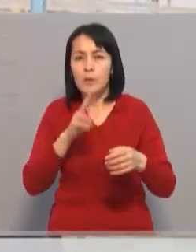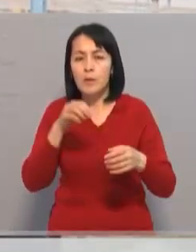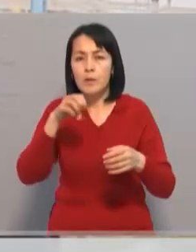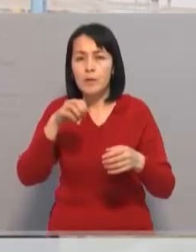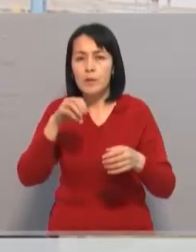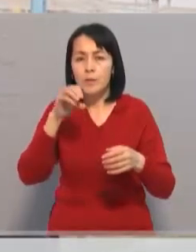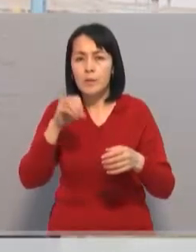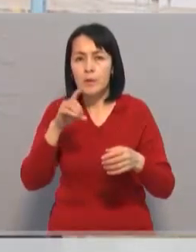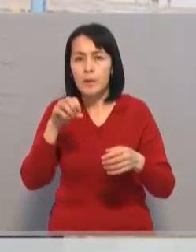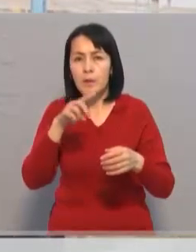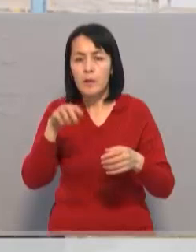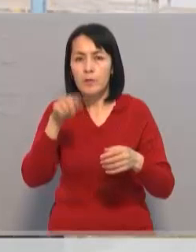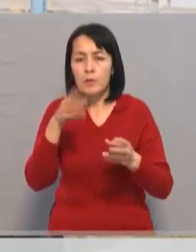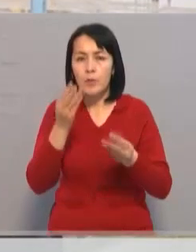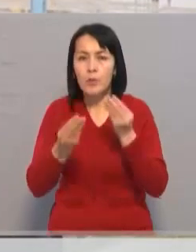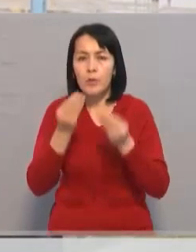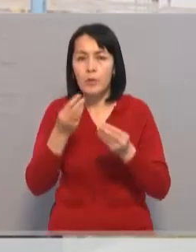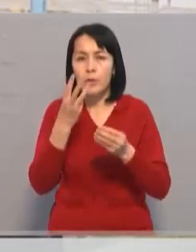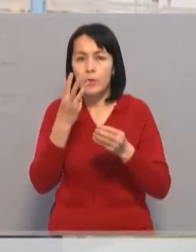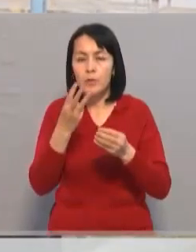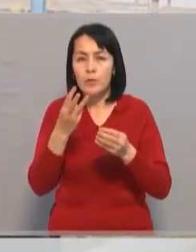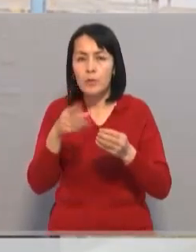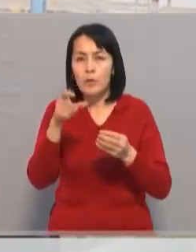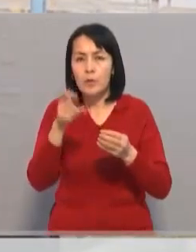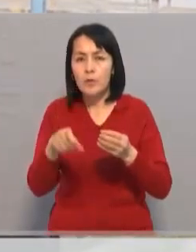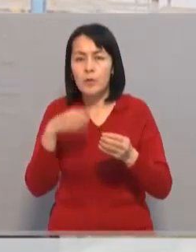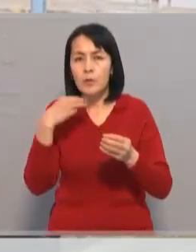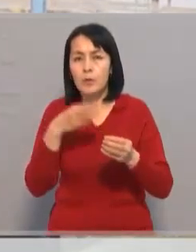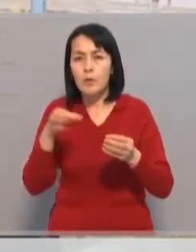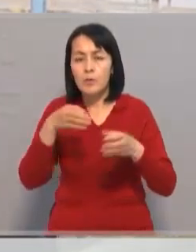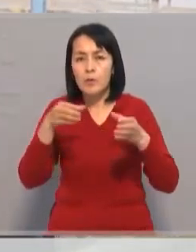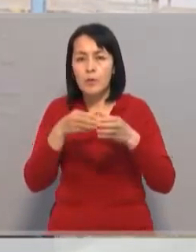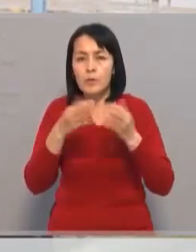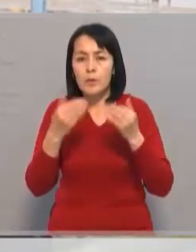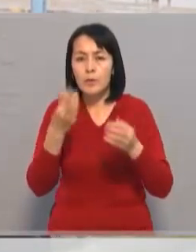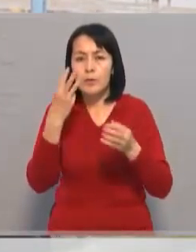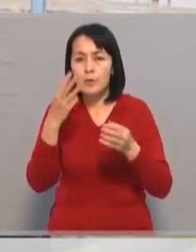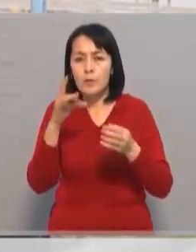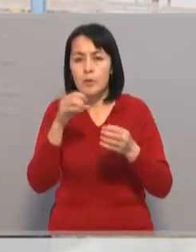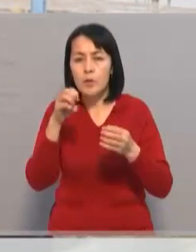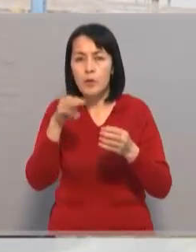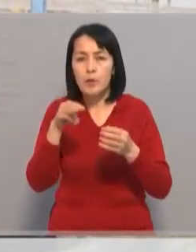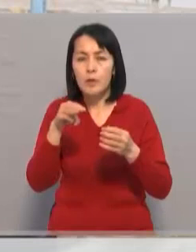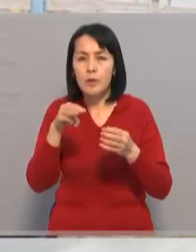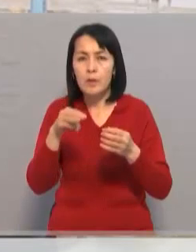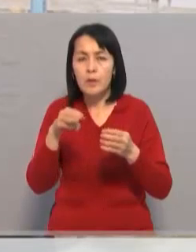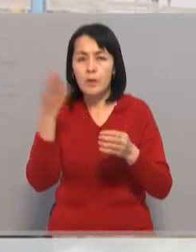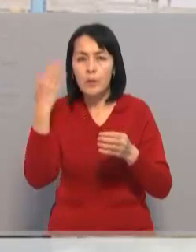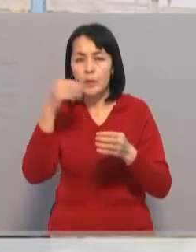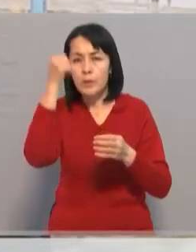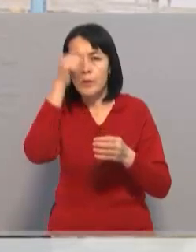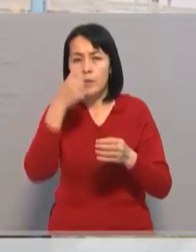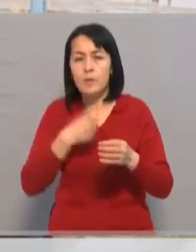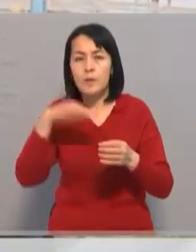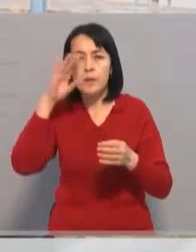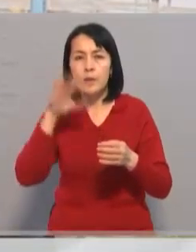деген. Ол жерде ойнап жатқан 3 ойыншымыз Түркістан облысының құрама командасымен қазіргі таңда 3 мәрте өткен жылы біздің